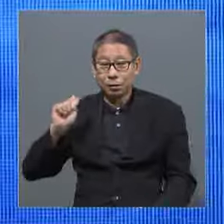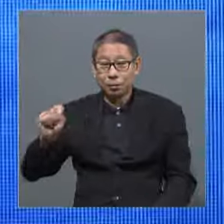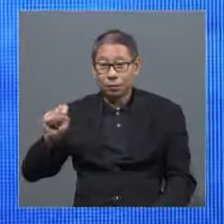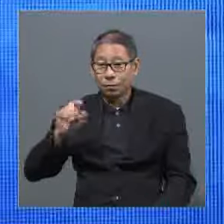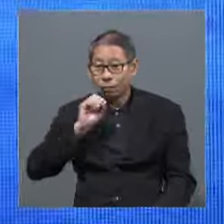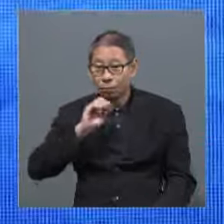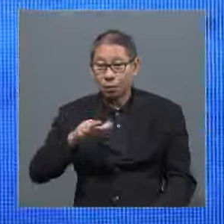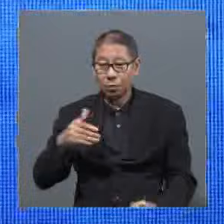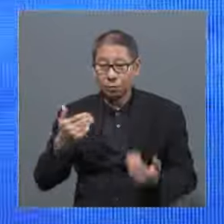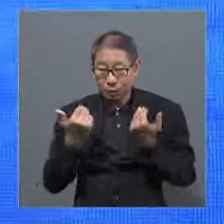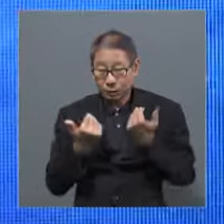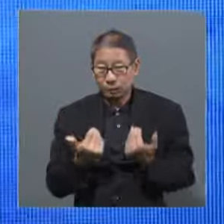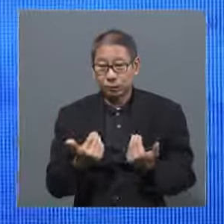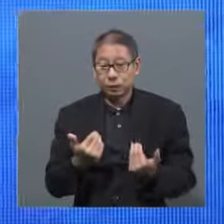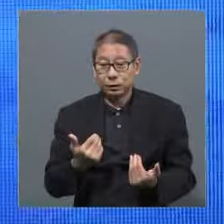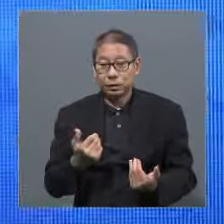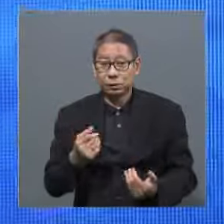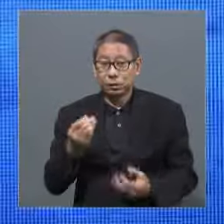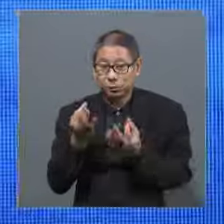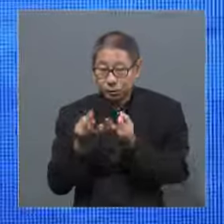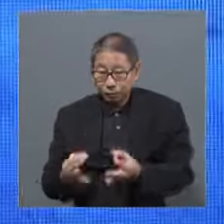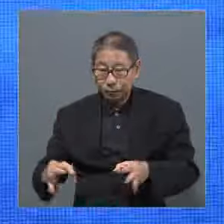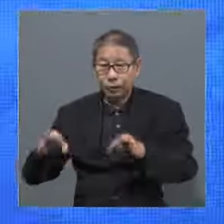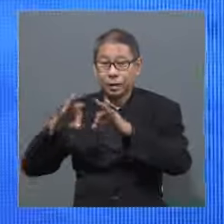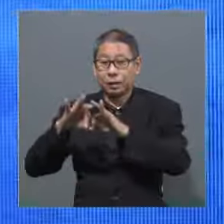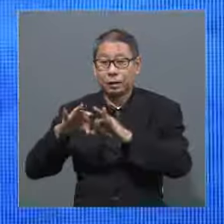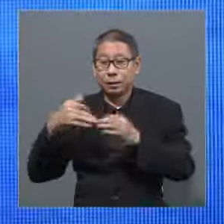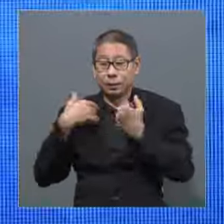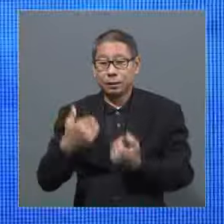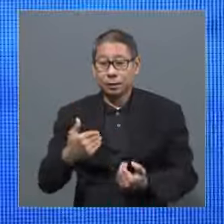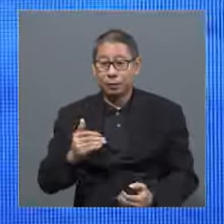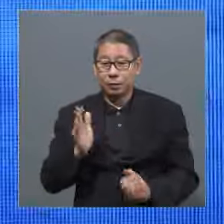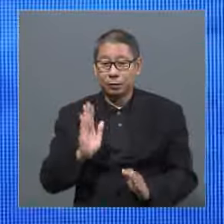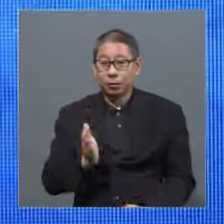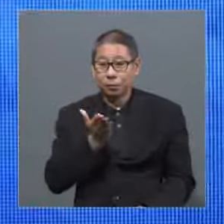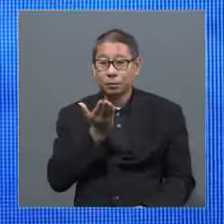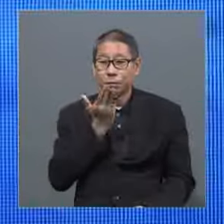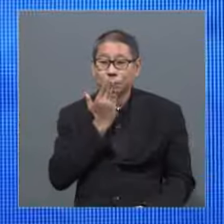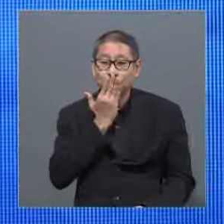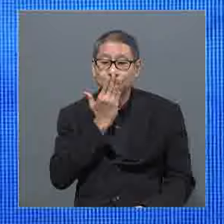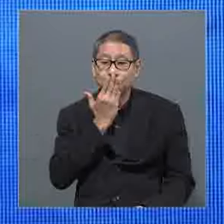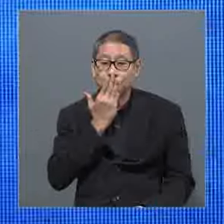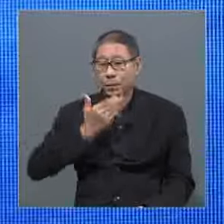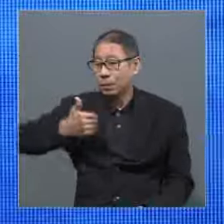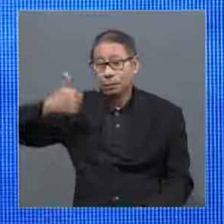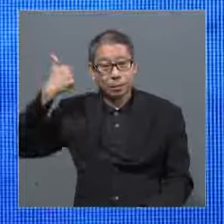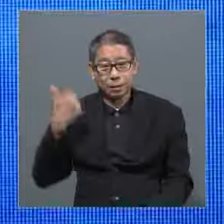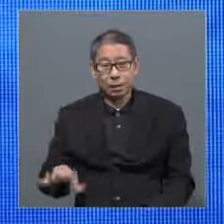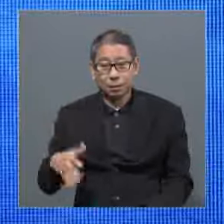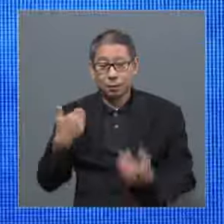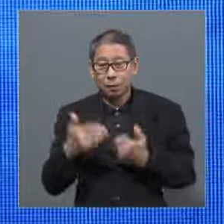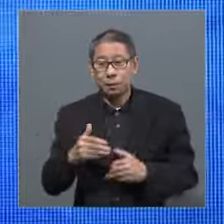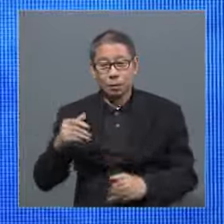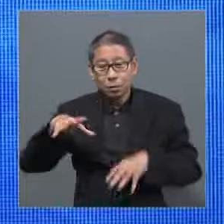ว่าเรื่องนี้ใหญ่มากนะฮะใช้ฝ่ามือปิดเนี่ยไม่ได้แล้วจึงเชื่อมั่นว่าคณะกรรมการ